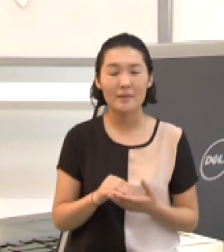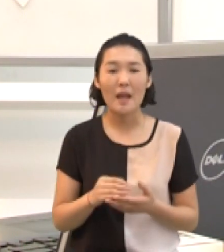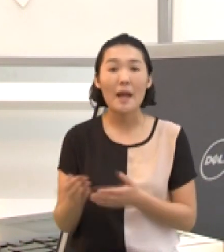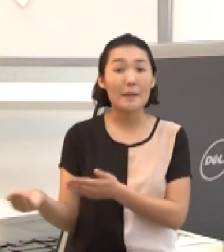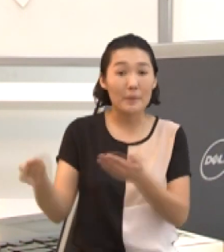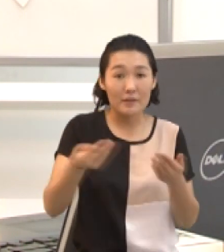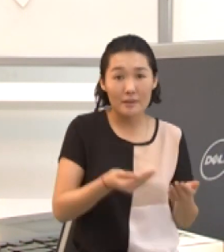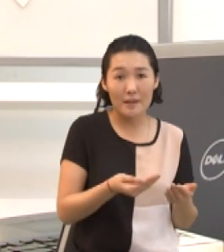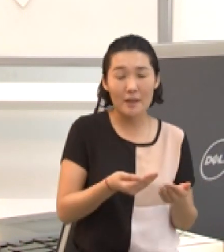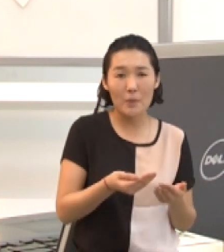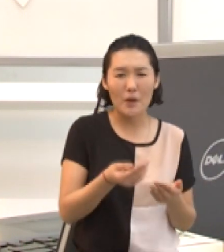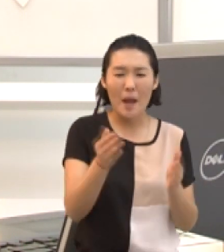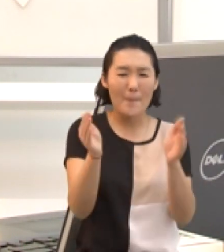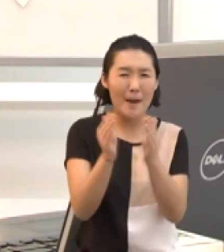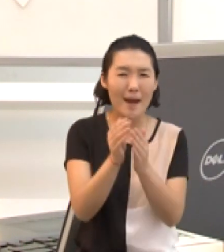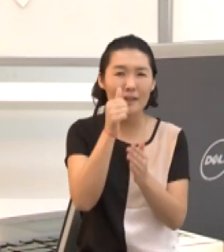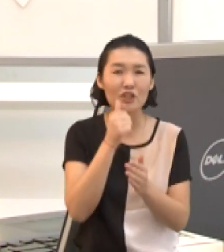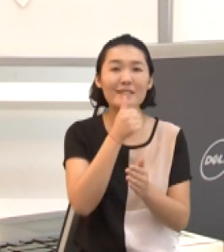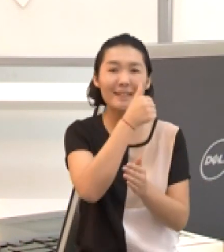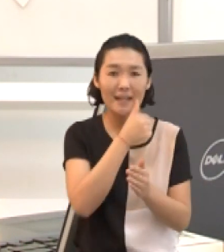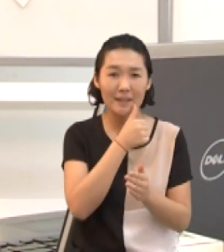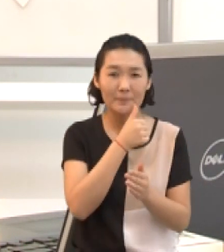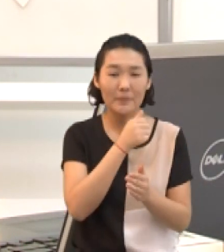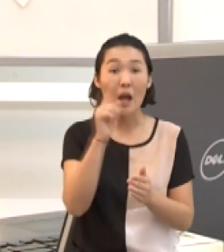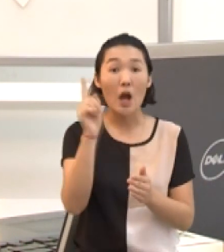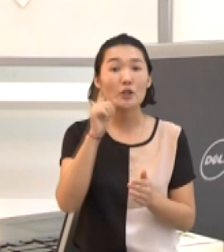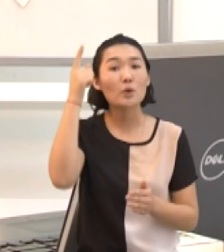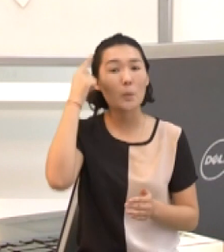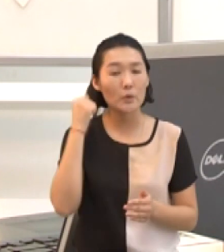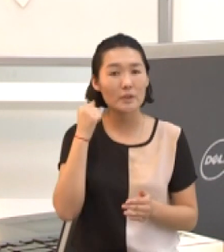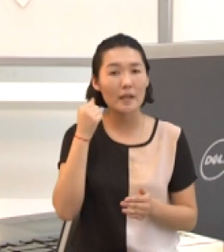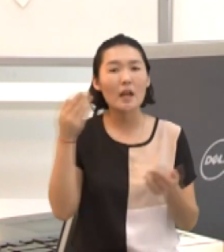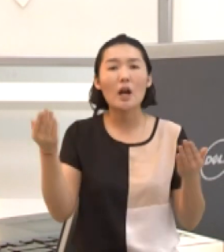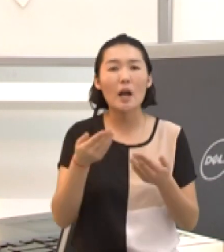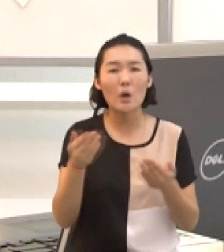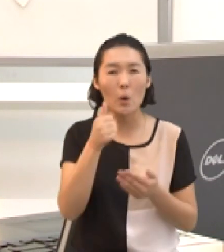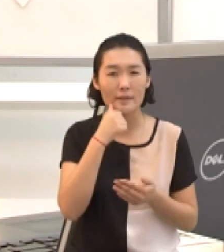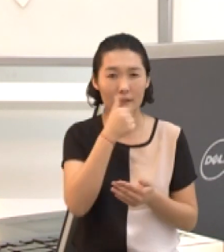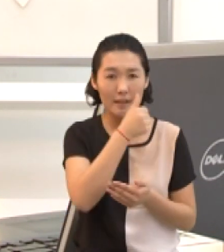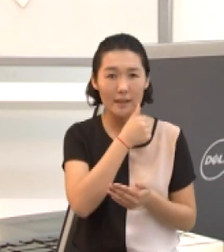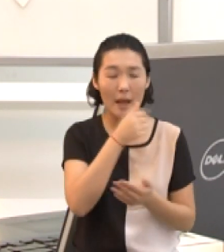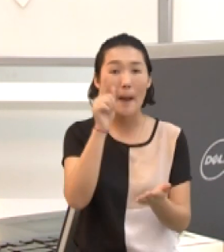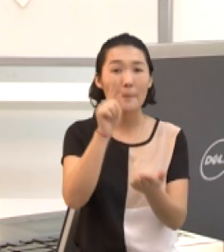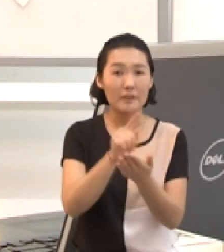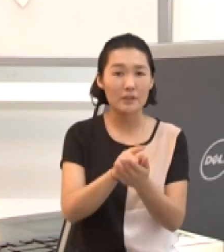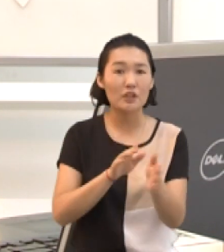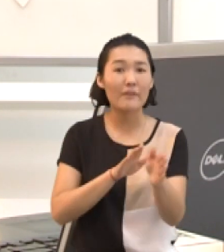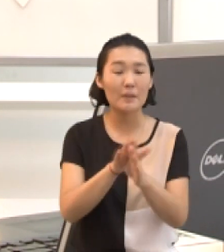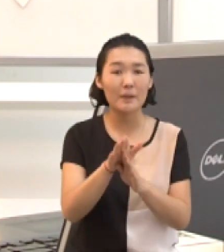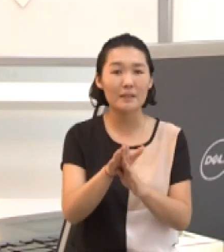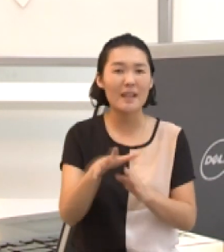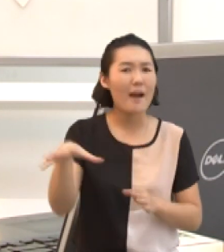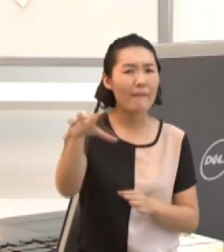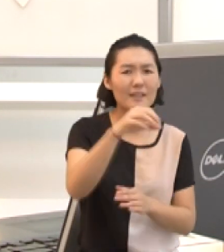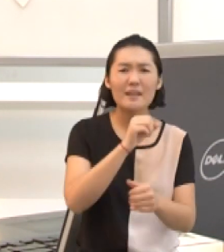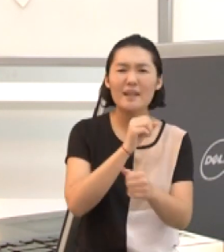маленький секрет. А для того, чтобы узнать, какой это секрет, мы должны будем выполнить с вами